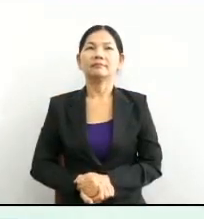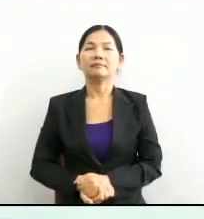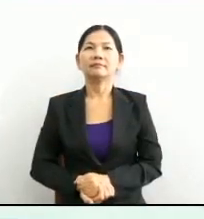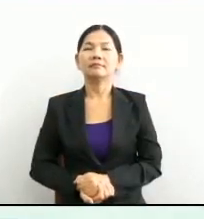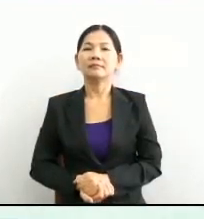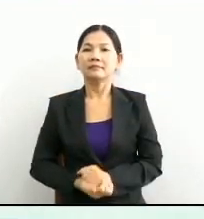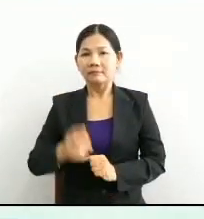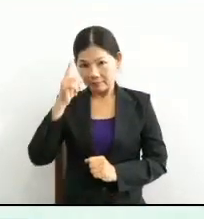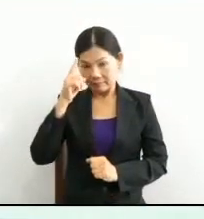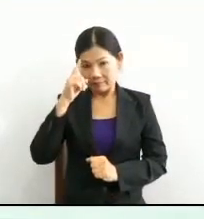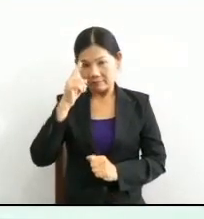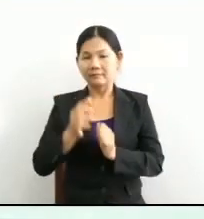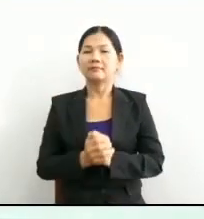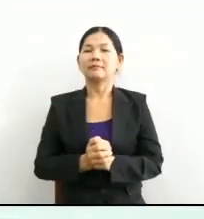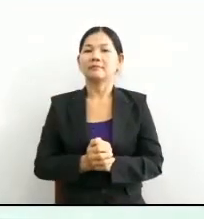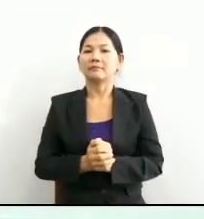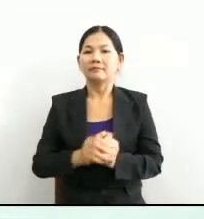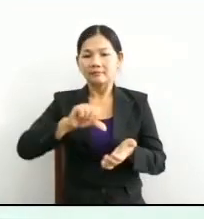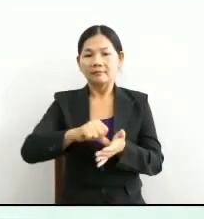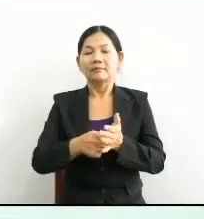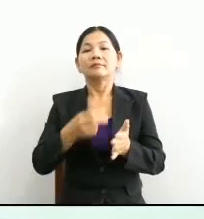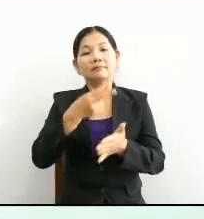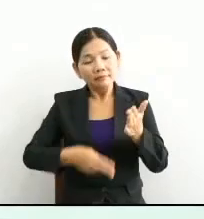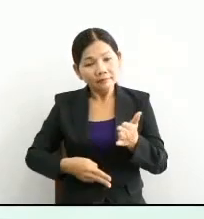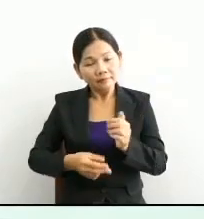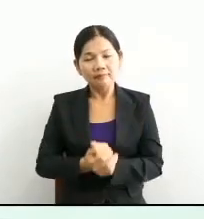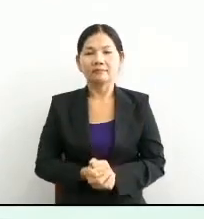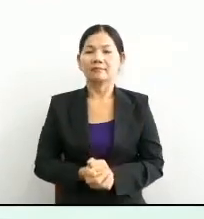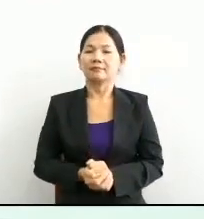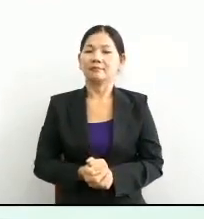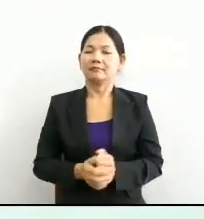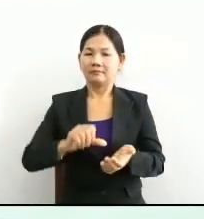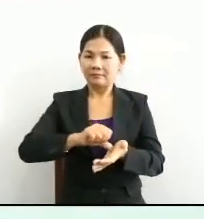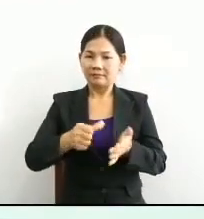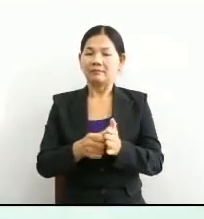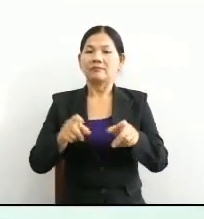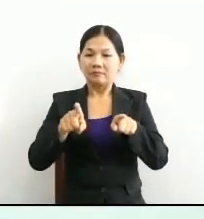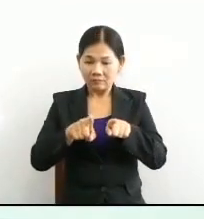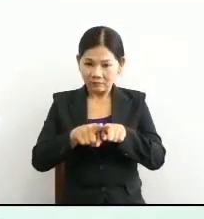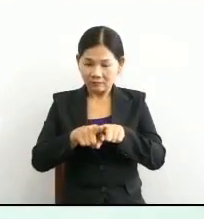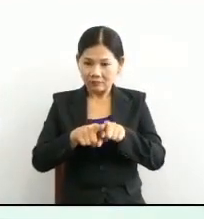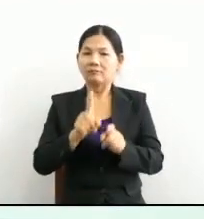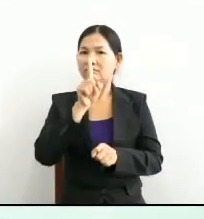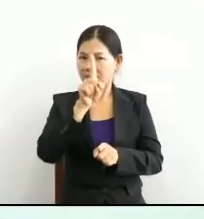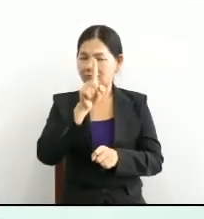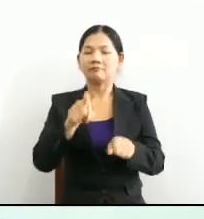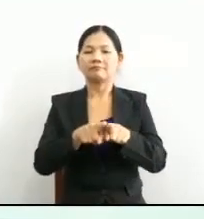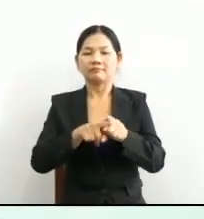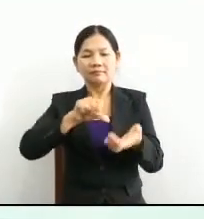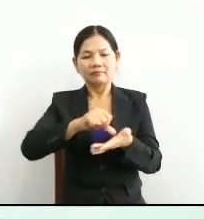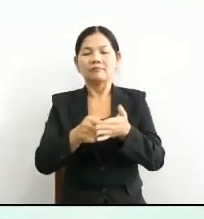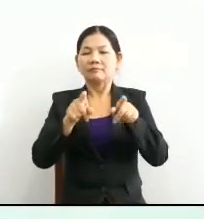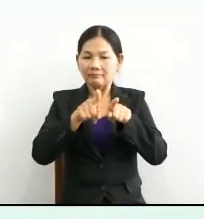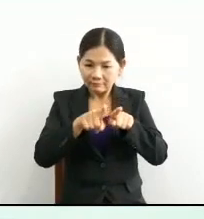chà con đang ai tha về quá chả nạ sáp miên này đừng đấy quê quá chả nạ sáp cứ chỉ pia đè miên này tái tại mũi đôi khi chừng